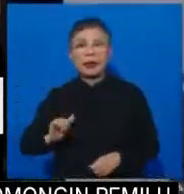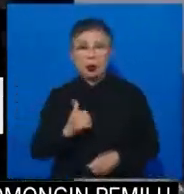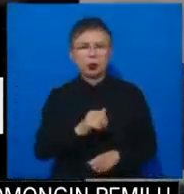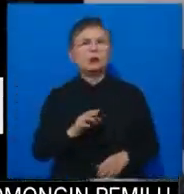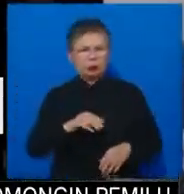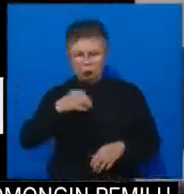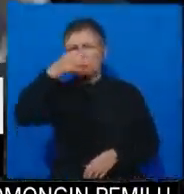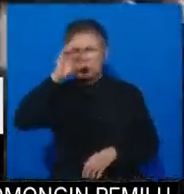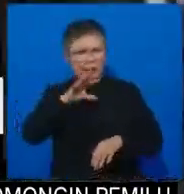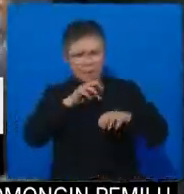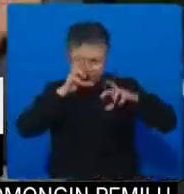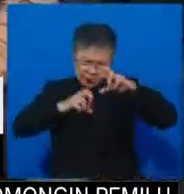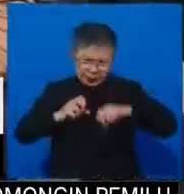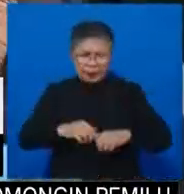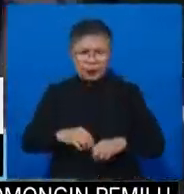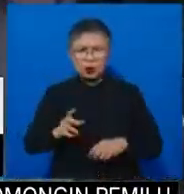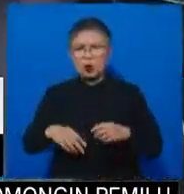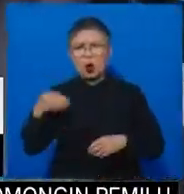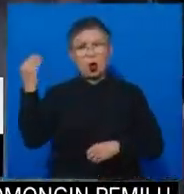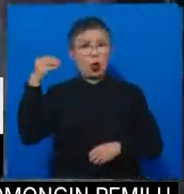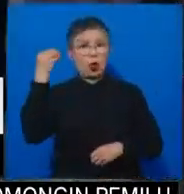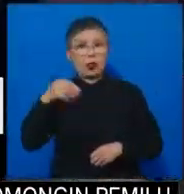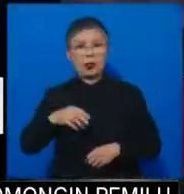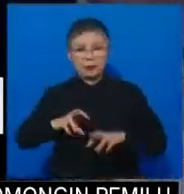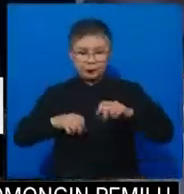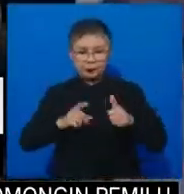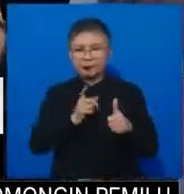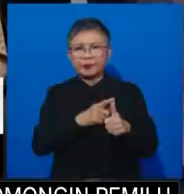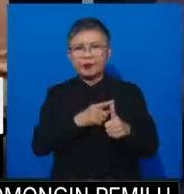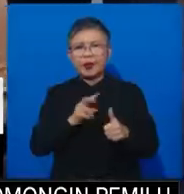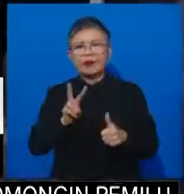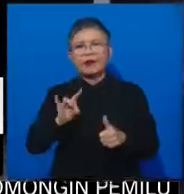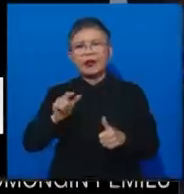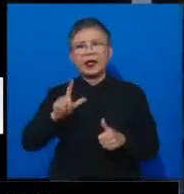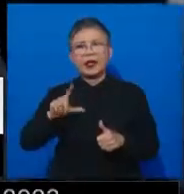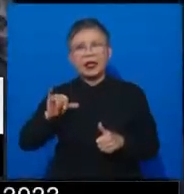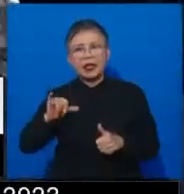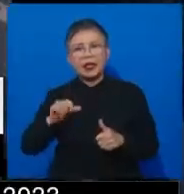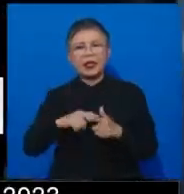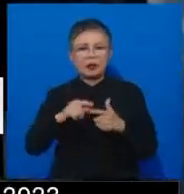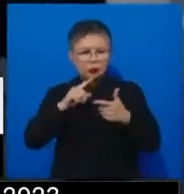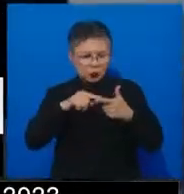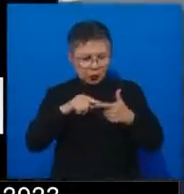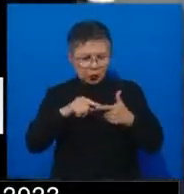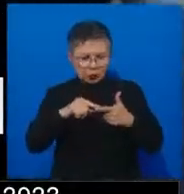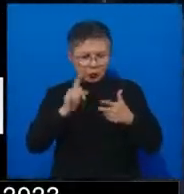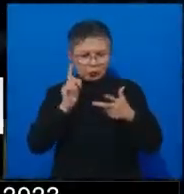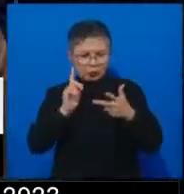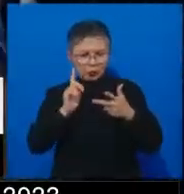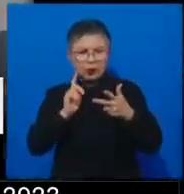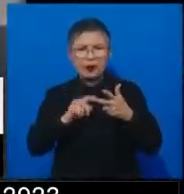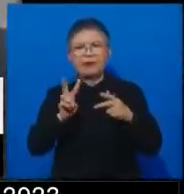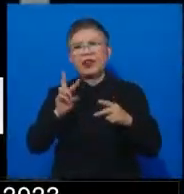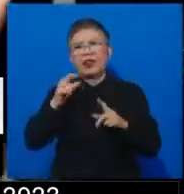turut diperiksa. Para pemeran yang sudah diperiksa diantaranya Firly Virginia, Nelly Tri GP, Caca